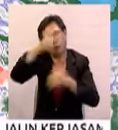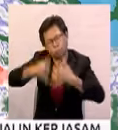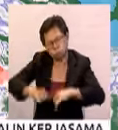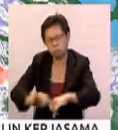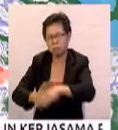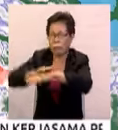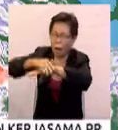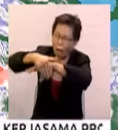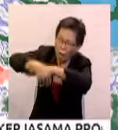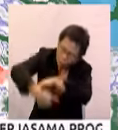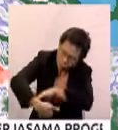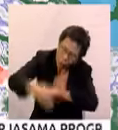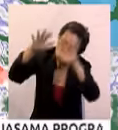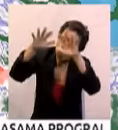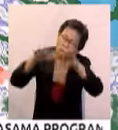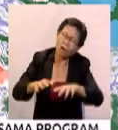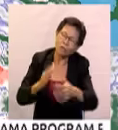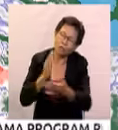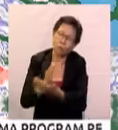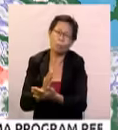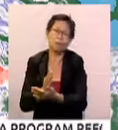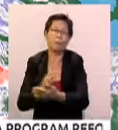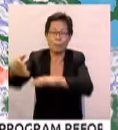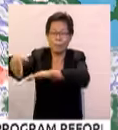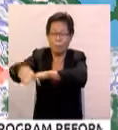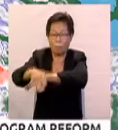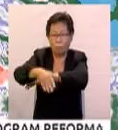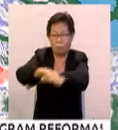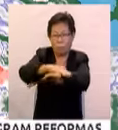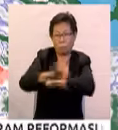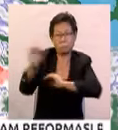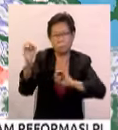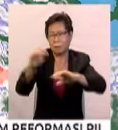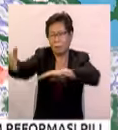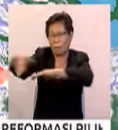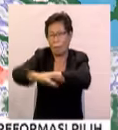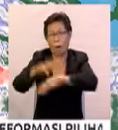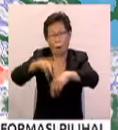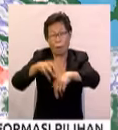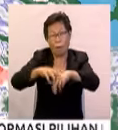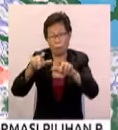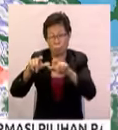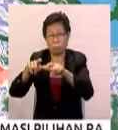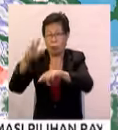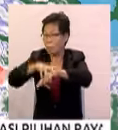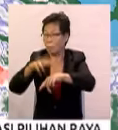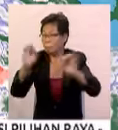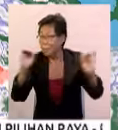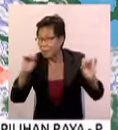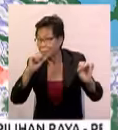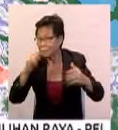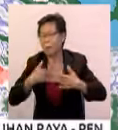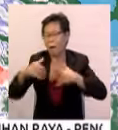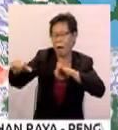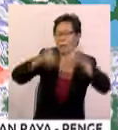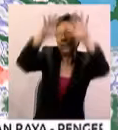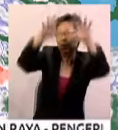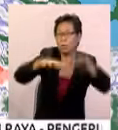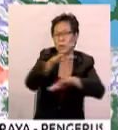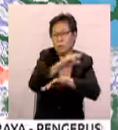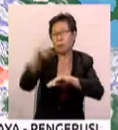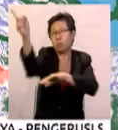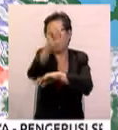lewat malam nanti. Dan untuk kawasan perairan pula, walaupun tiada sebarang amaran kategori yang dikeluarkan, namun aktiviti hujan dan